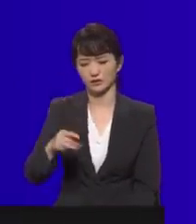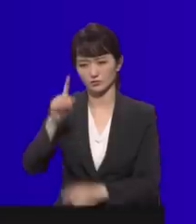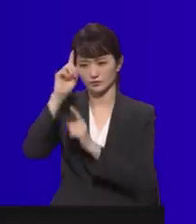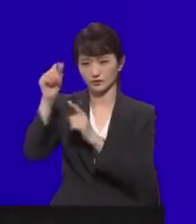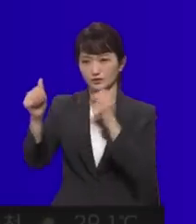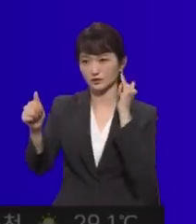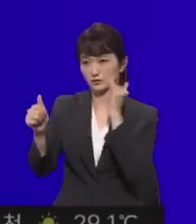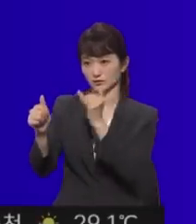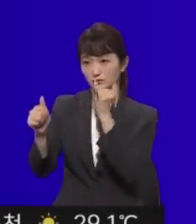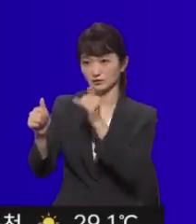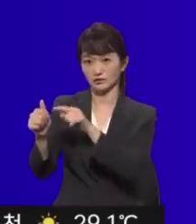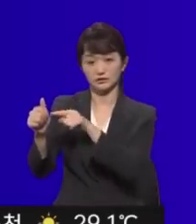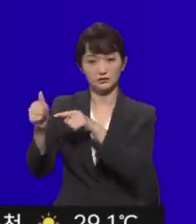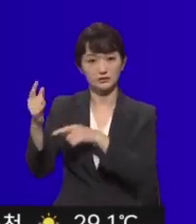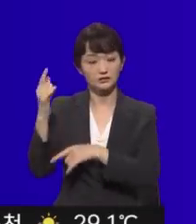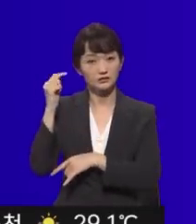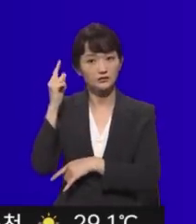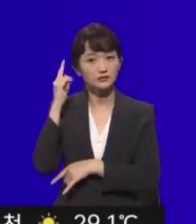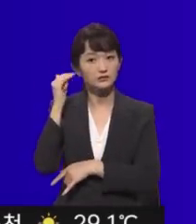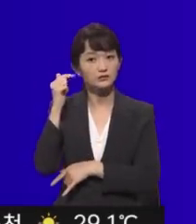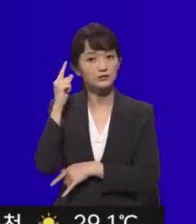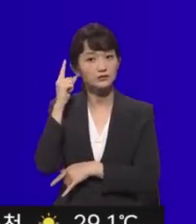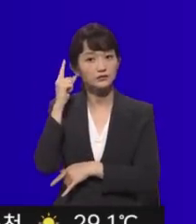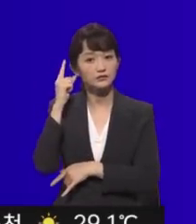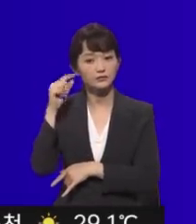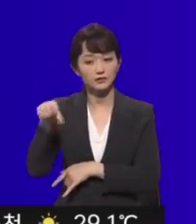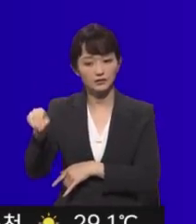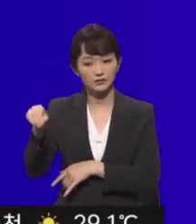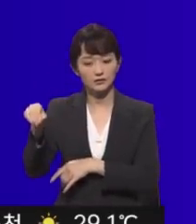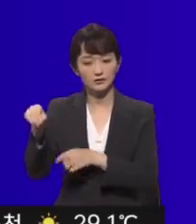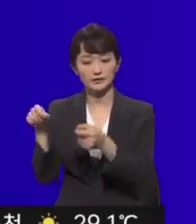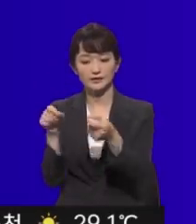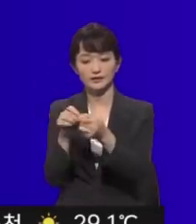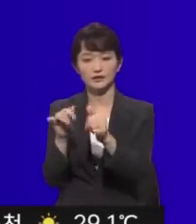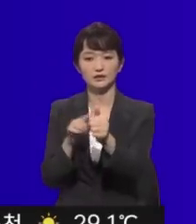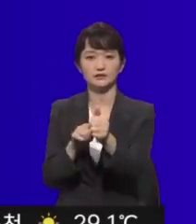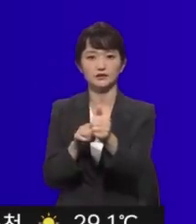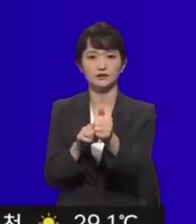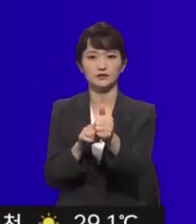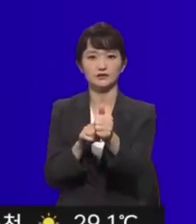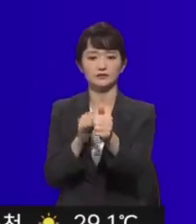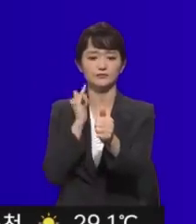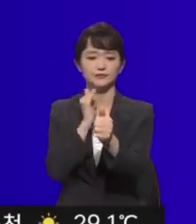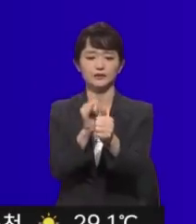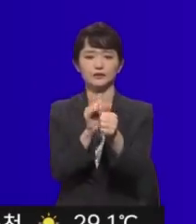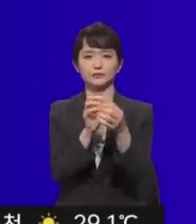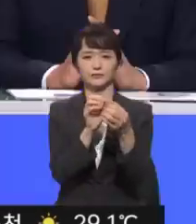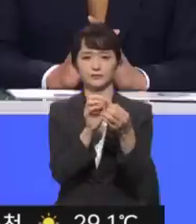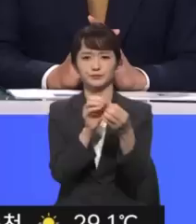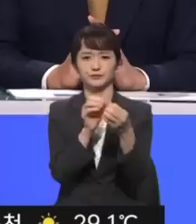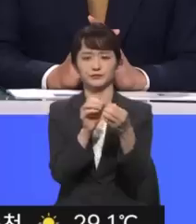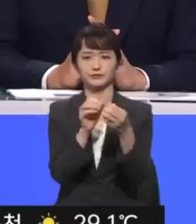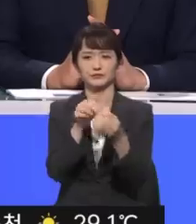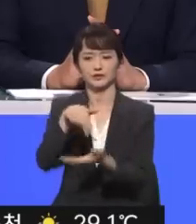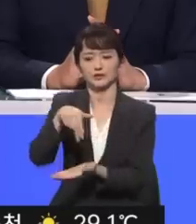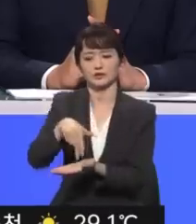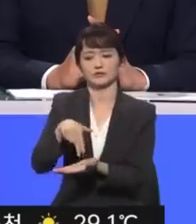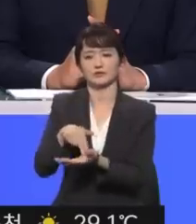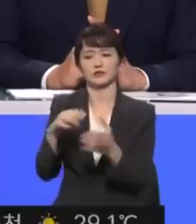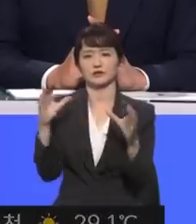대표는 제 제품은 꽤나 썼구요 바로 옆에있던 이제 체크를 통해서 계속 얘기를 했는데 입장이 정리되지 않은